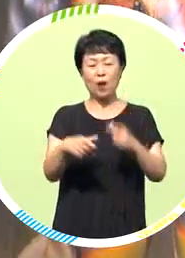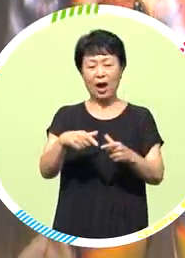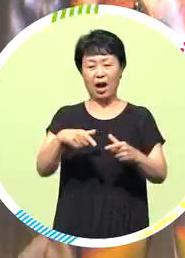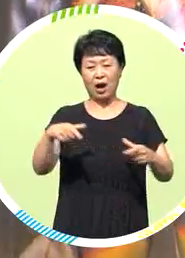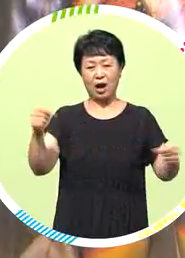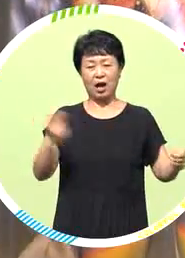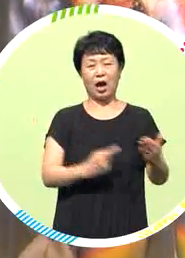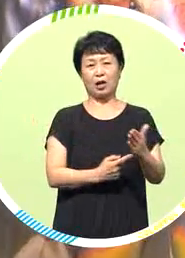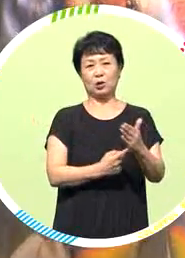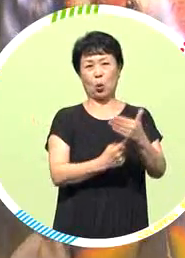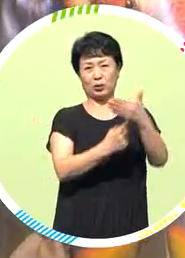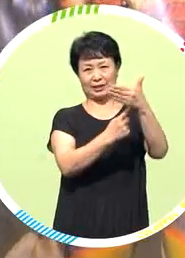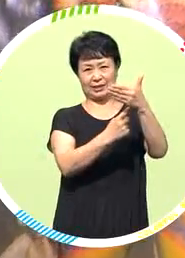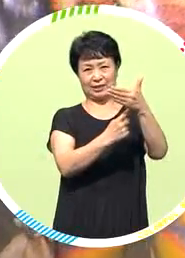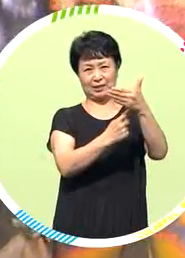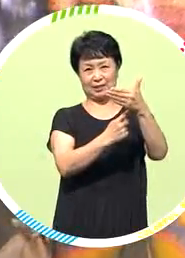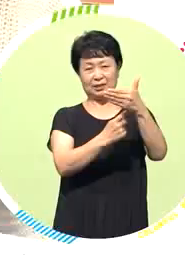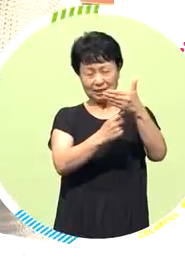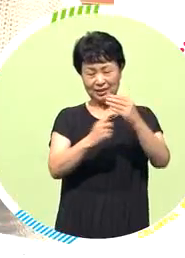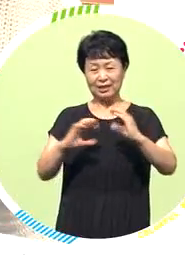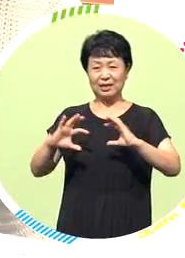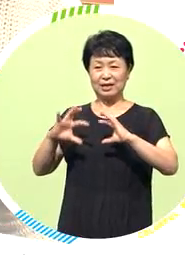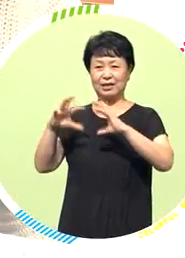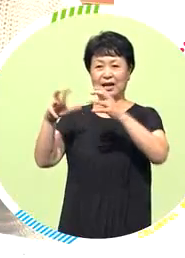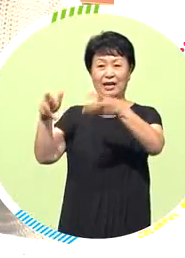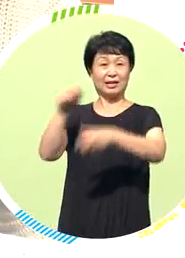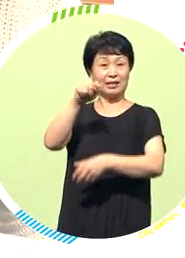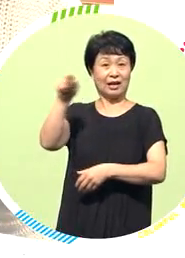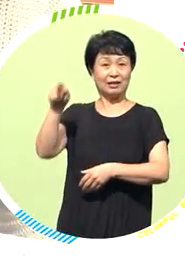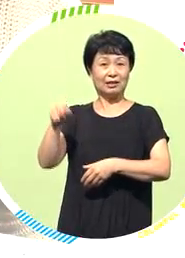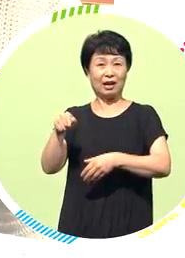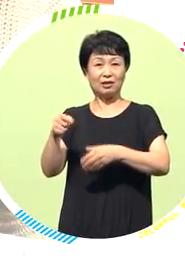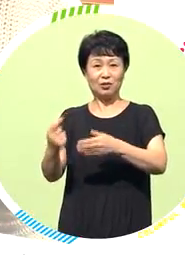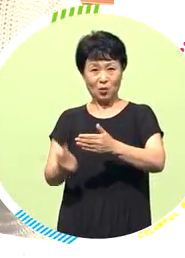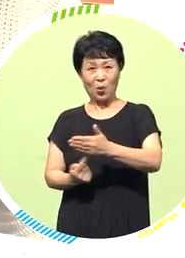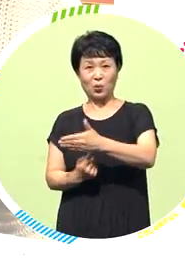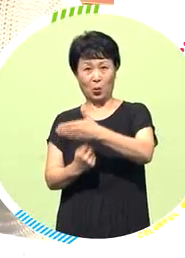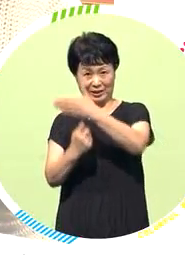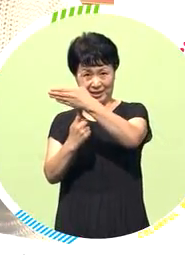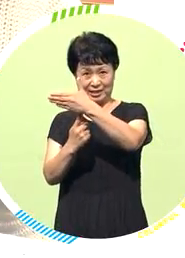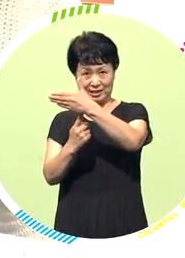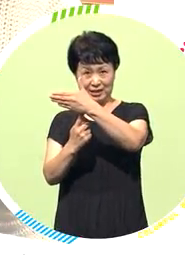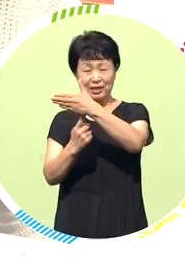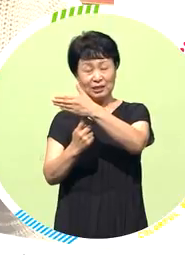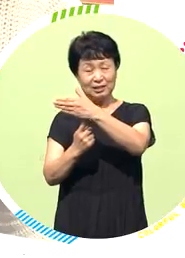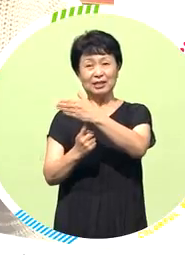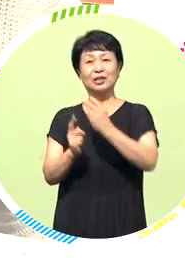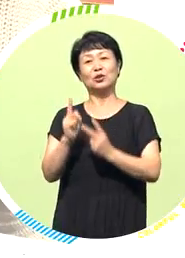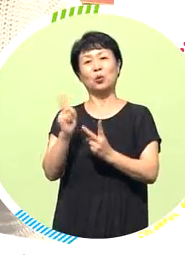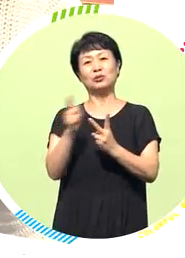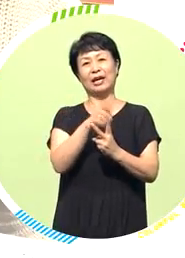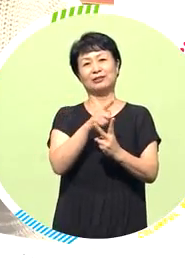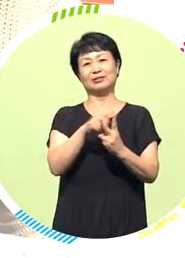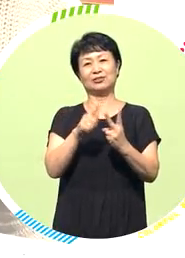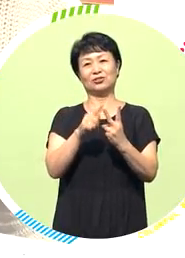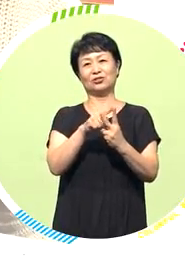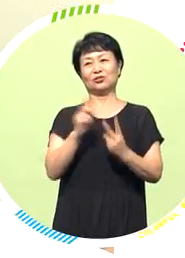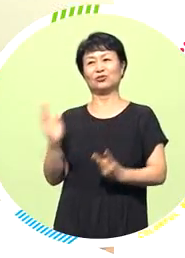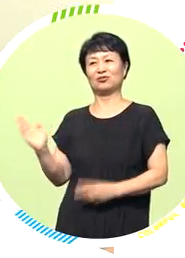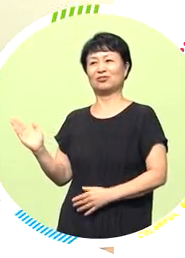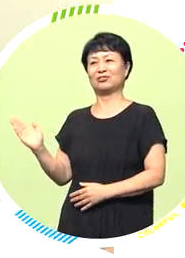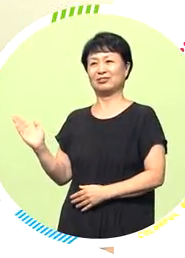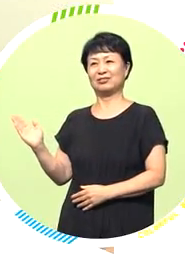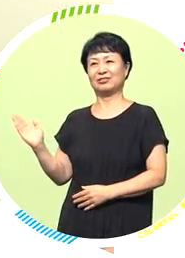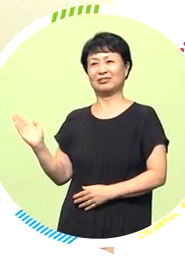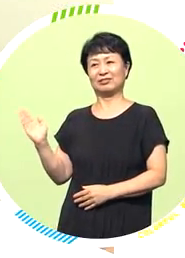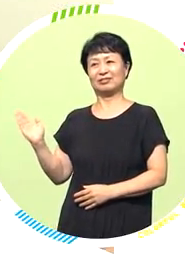ですよね、うんうんうん、その日本の国旗、うん、あと海外からもたくさんお客様いらっしゃいますよね、うん、やっぱり自分の国の国